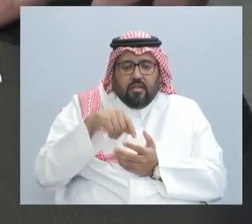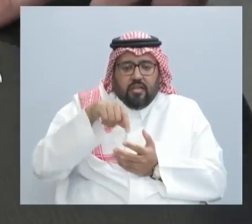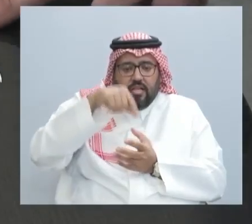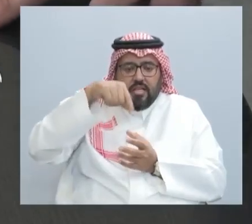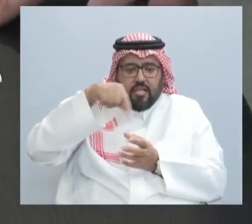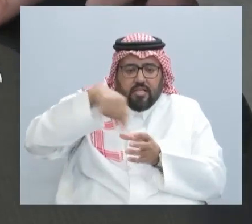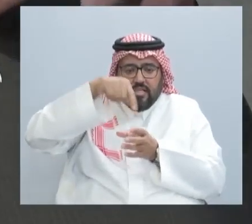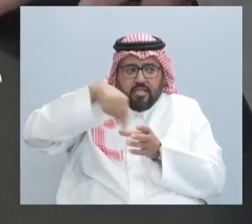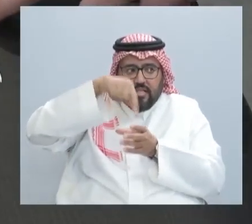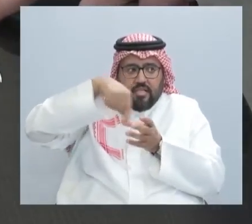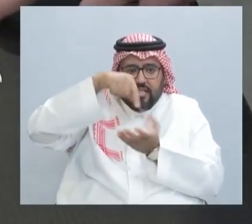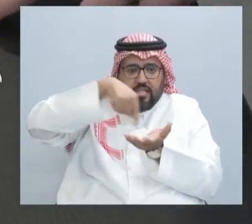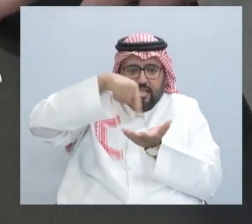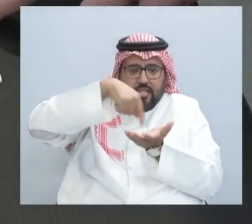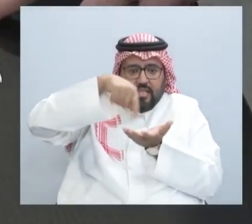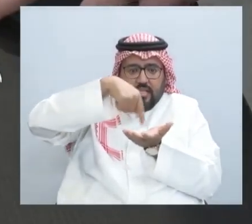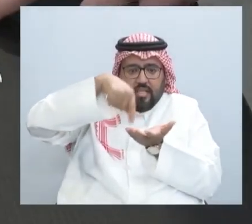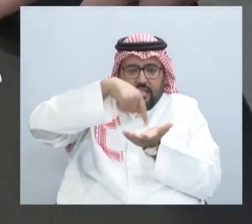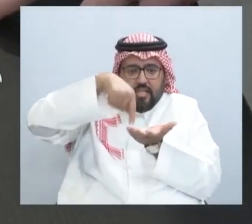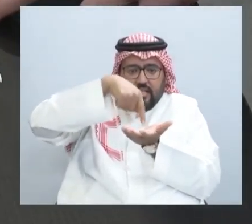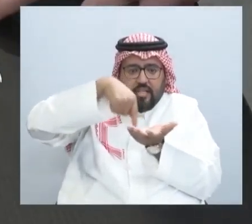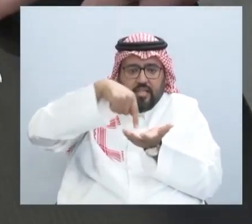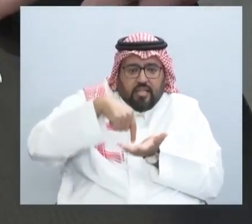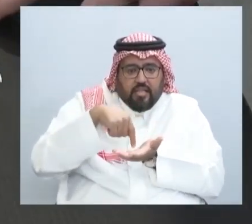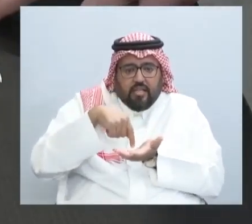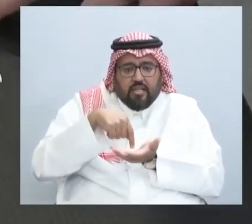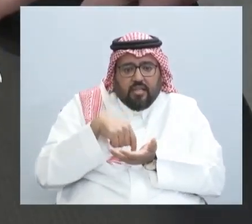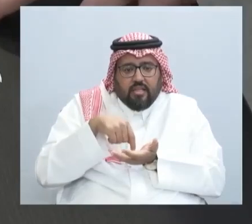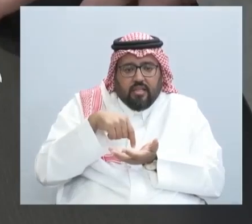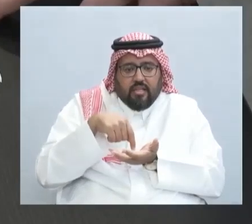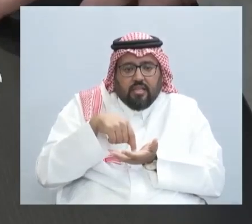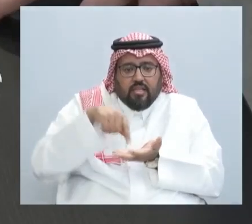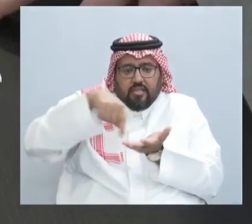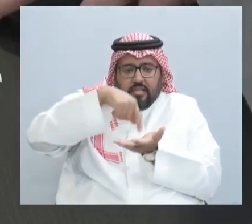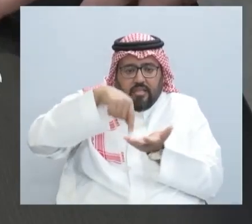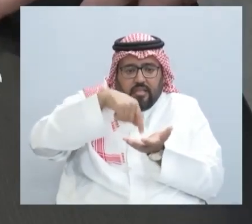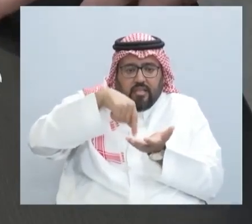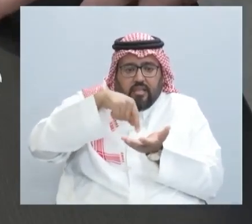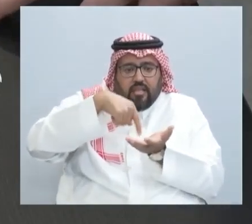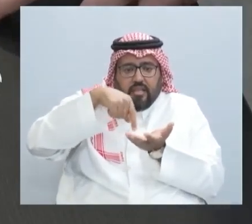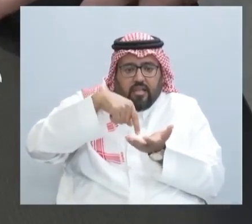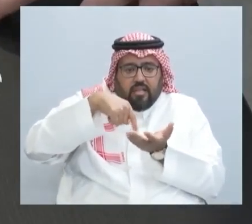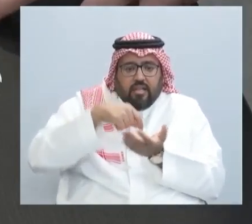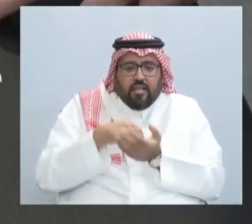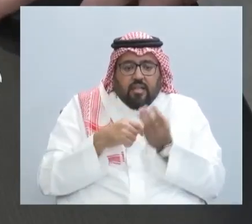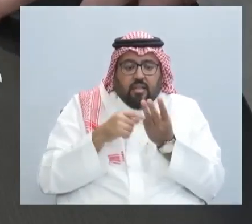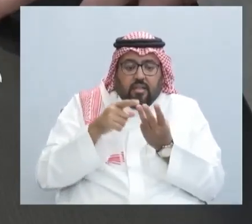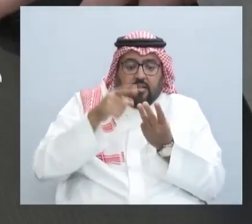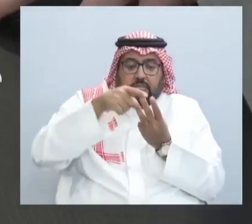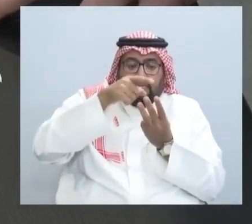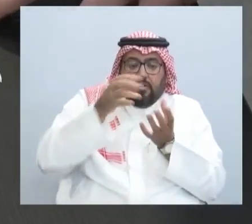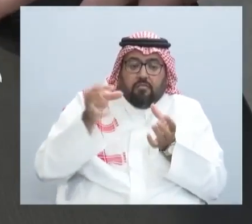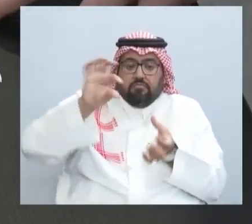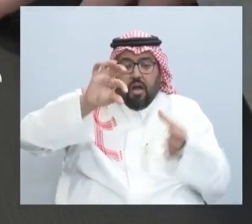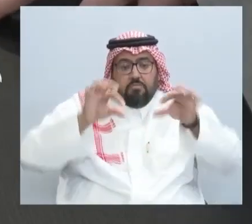بعملي مخلوط لاحظ قمنا الان بعمل مخلوط مكون من ثلاث مواد